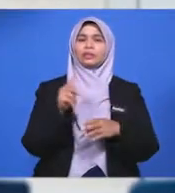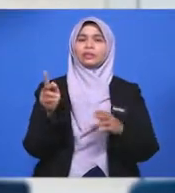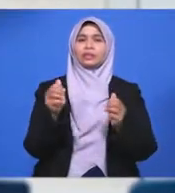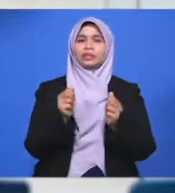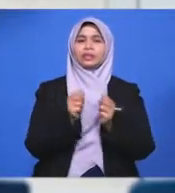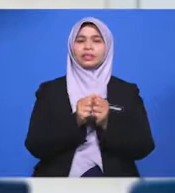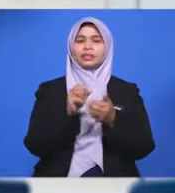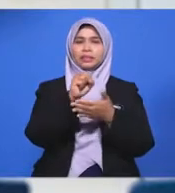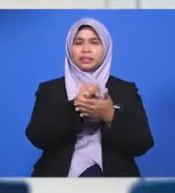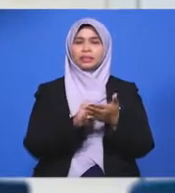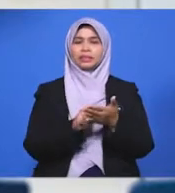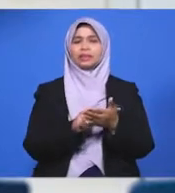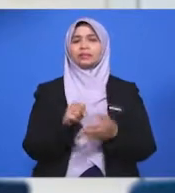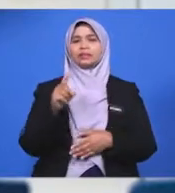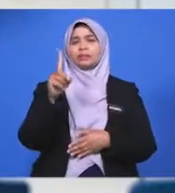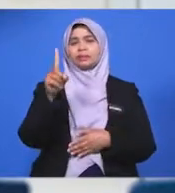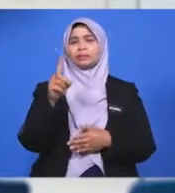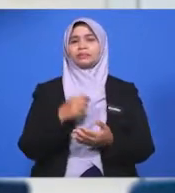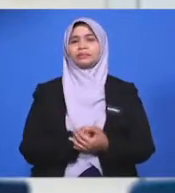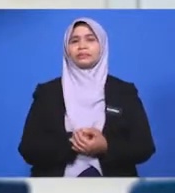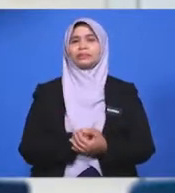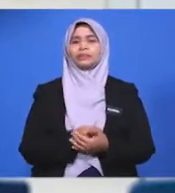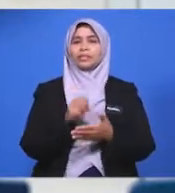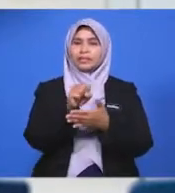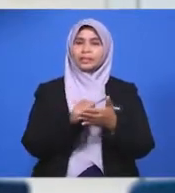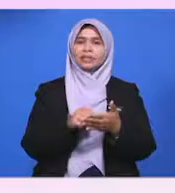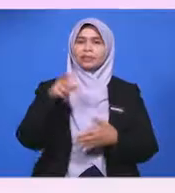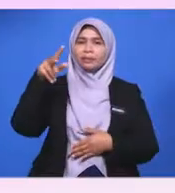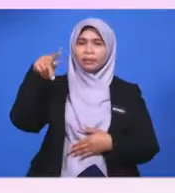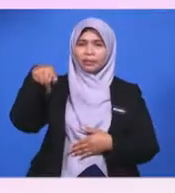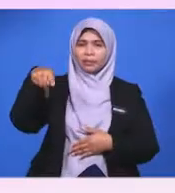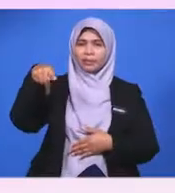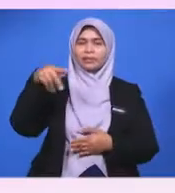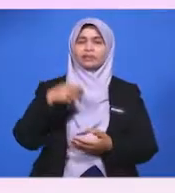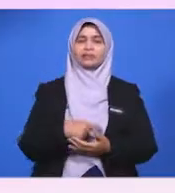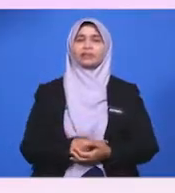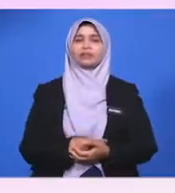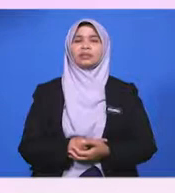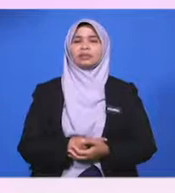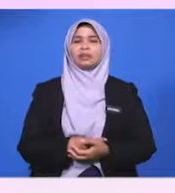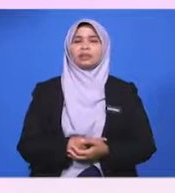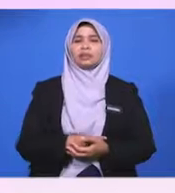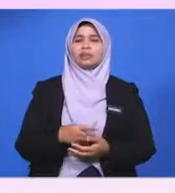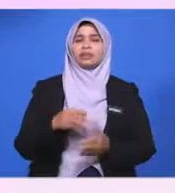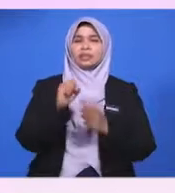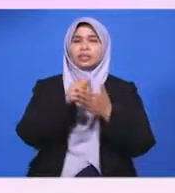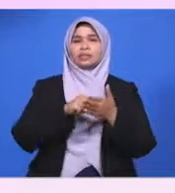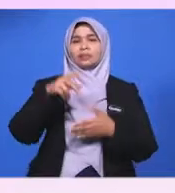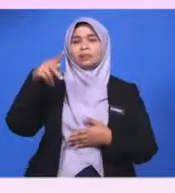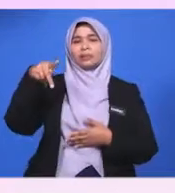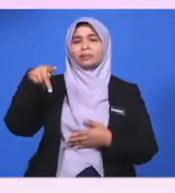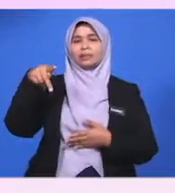dengan sektor yang pertama, iaitu sektor prima. Sektor prima